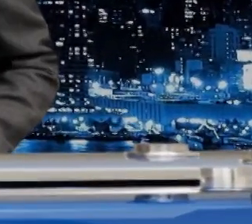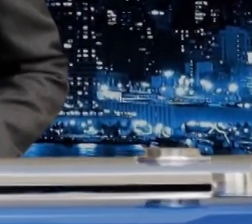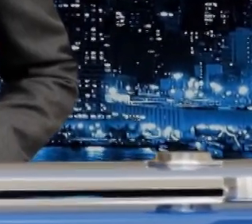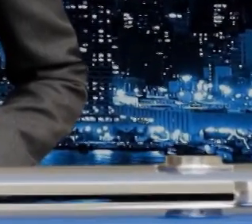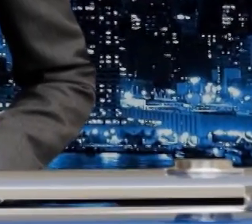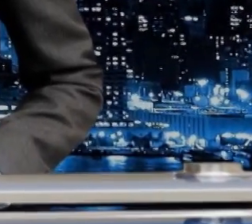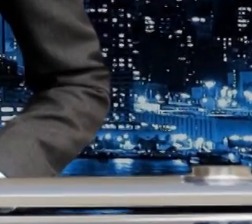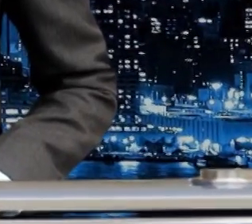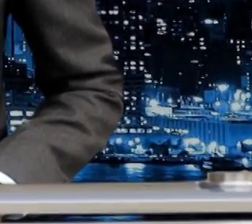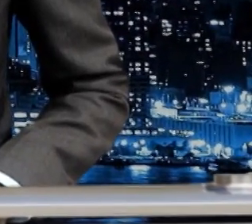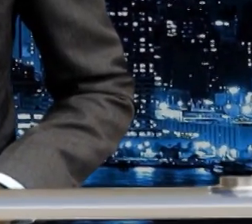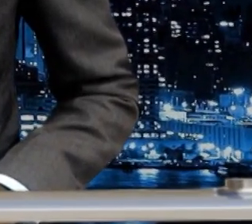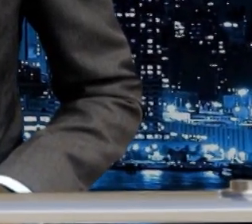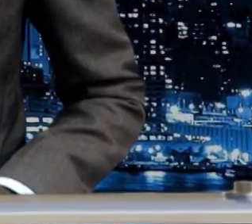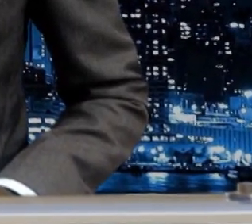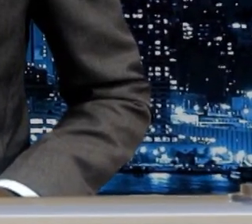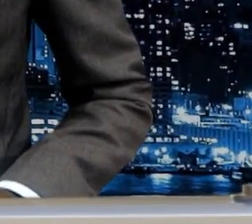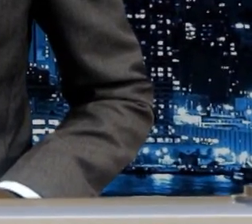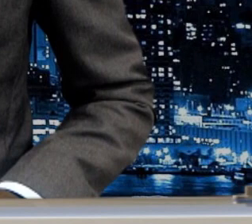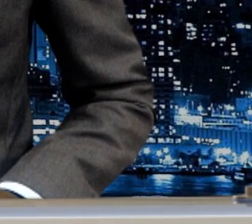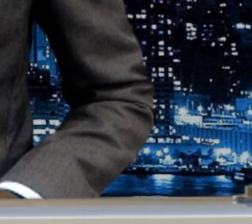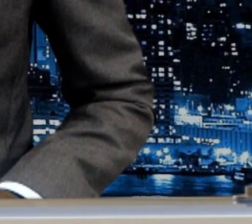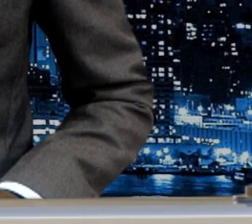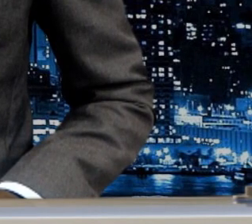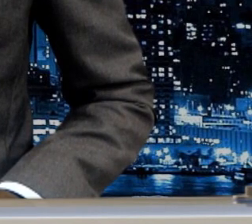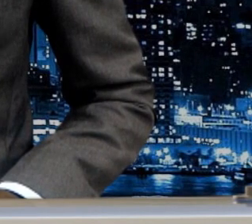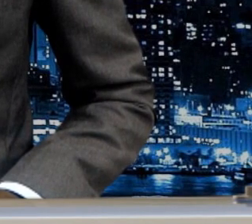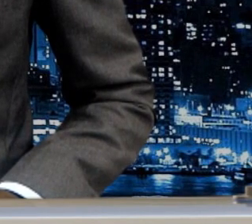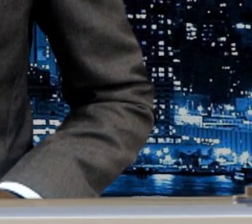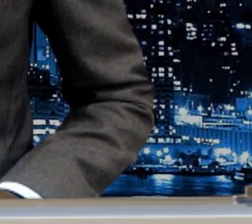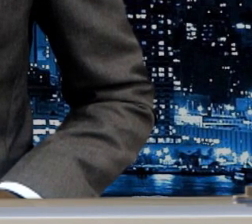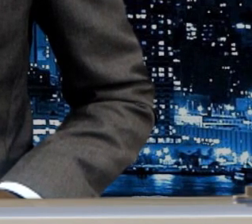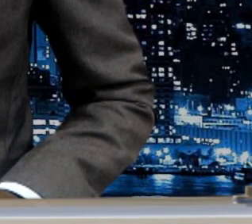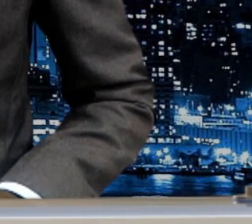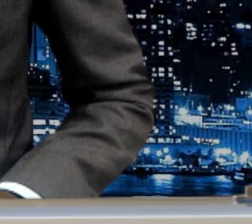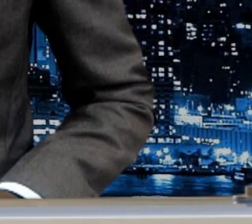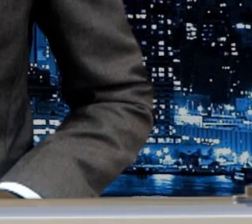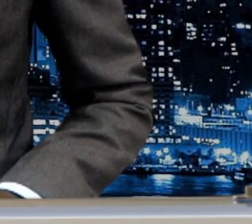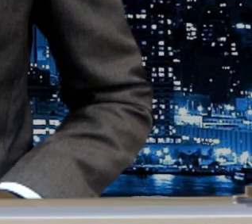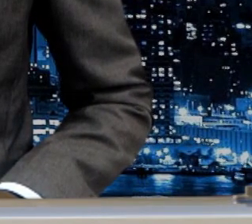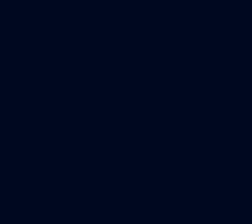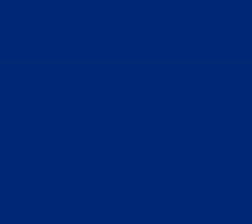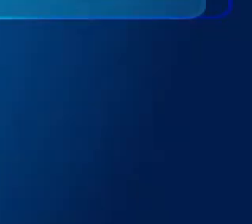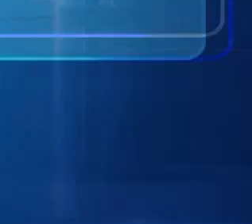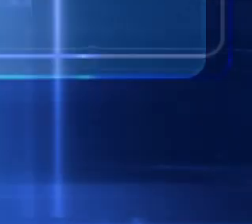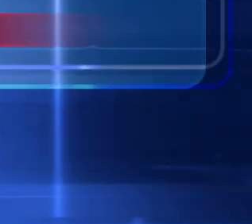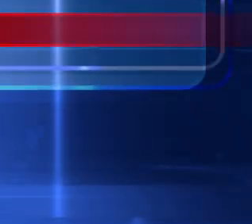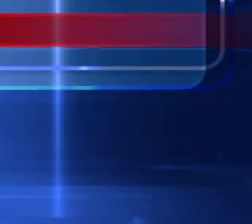அனைவருக்கும் வணக்கம். நீங்கள் இணைந்திருப்பது ஜெஃப்னா கலரியின் இரவு நேர பிரதான செய்திகளுடன். முதலில் தலைப்பு செய்திகள்.